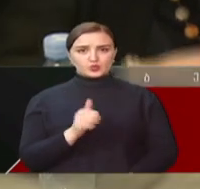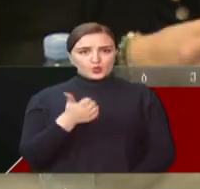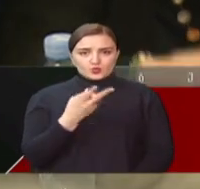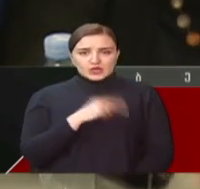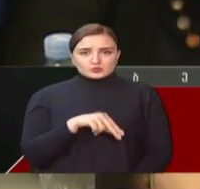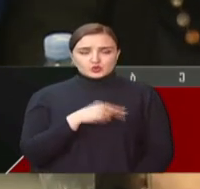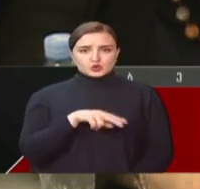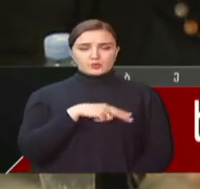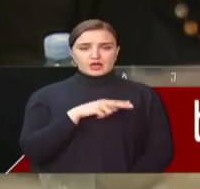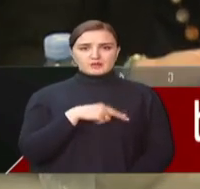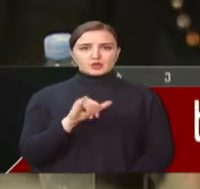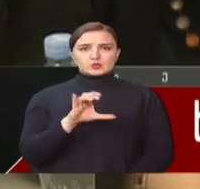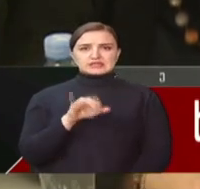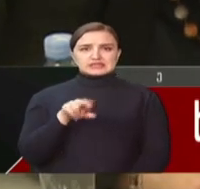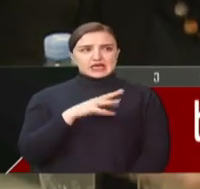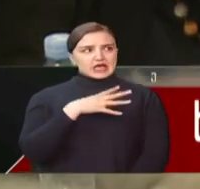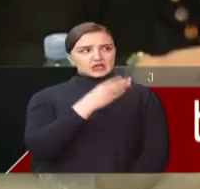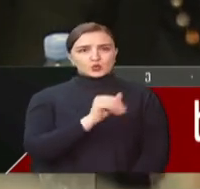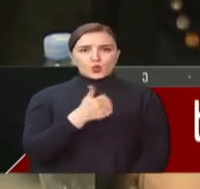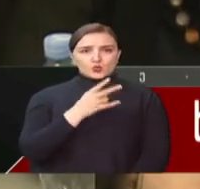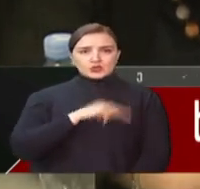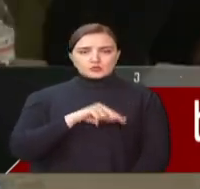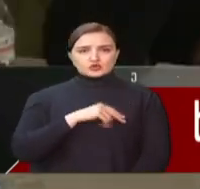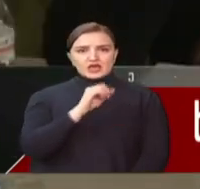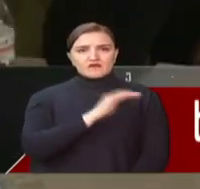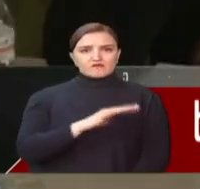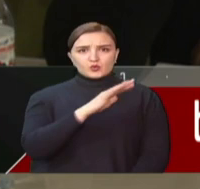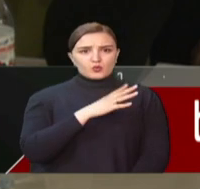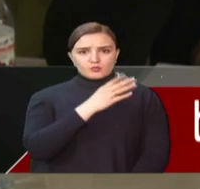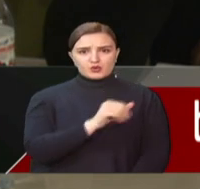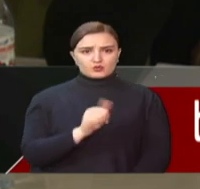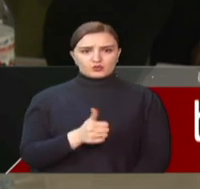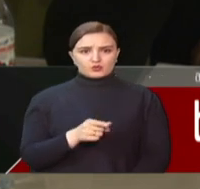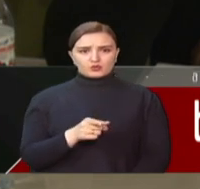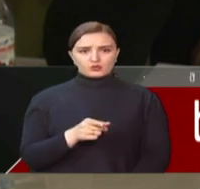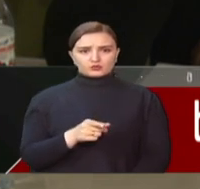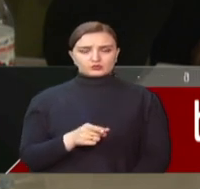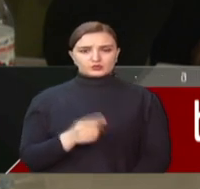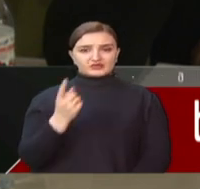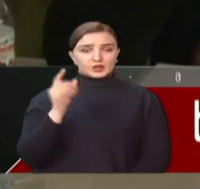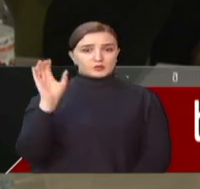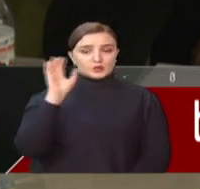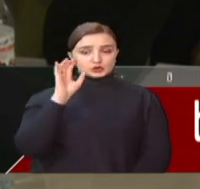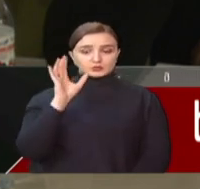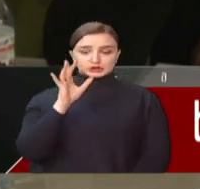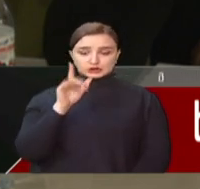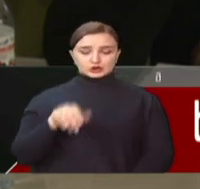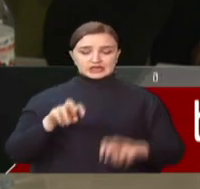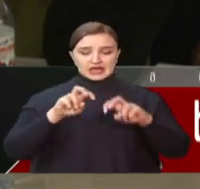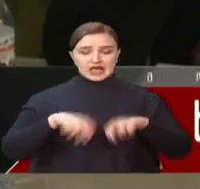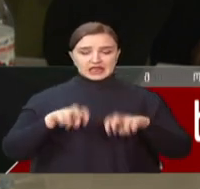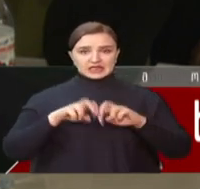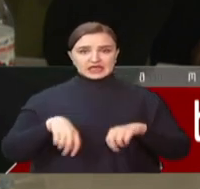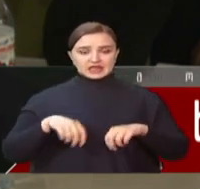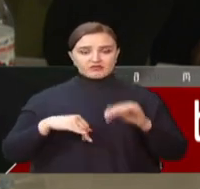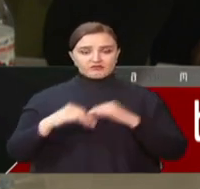იმუშაოს პარლამენტმა, ან USA-თან, ან ევროკავშირთან, ან გაეროსთან? პირველი მოსმენის დროს არ იხილება არც